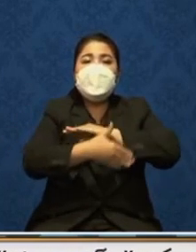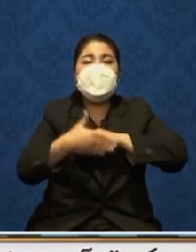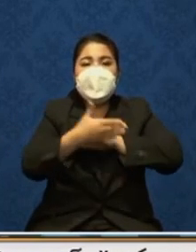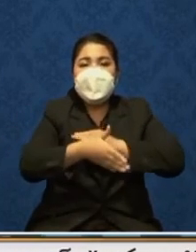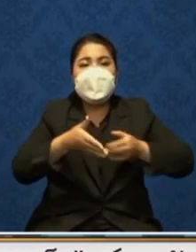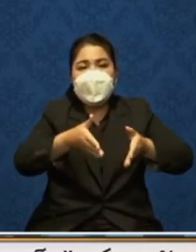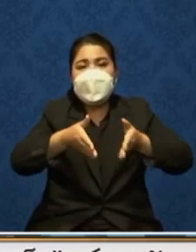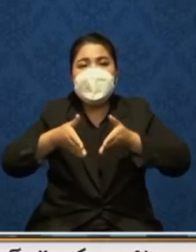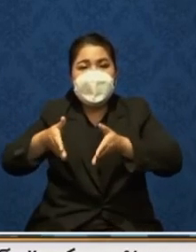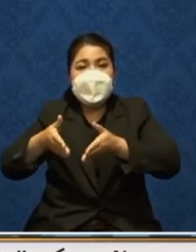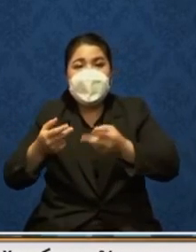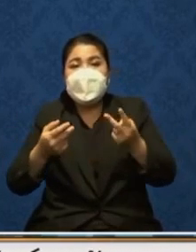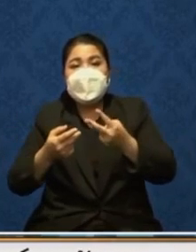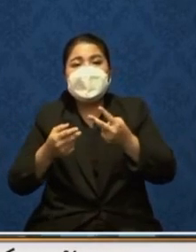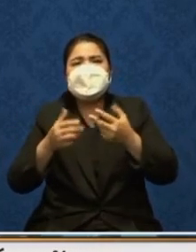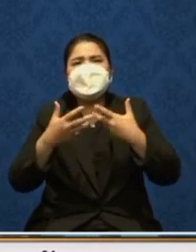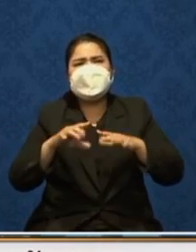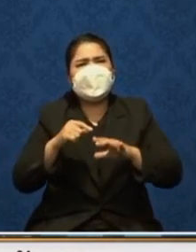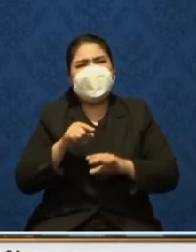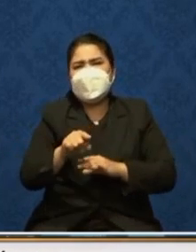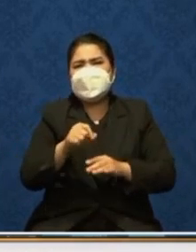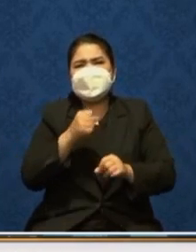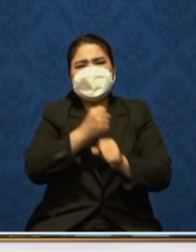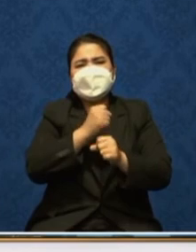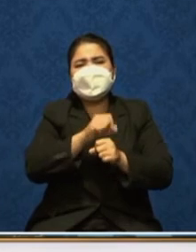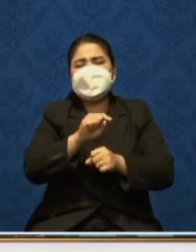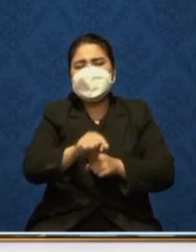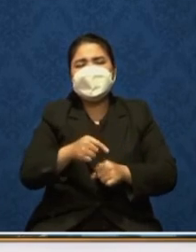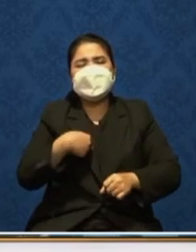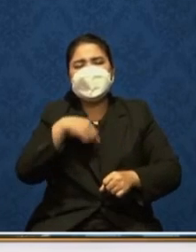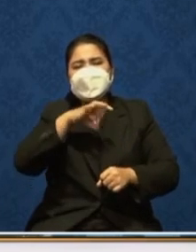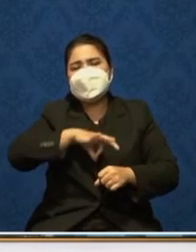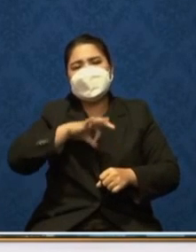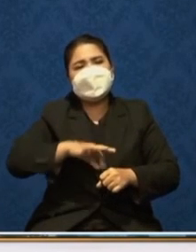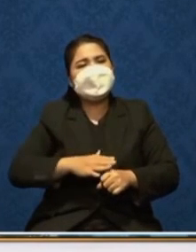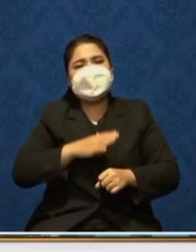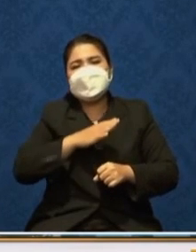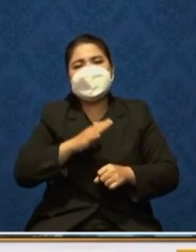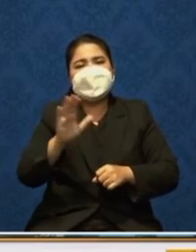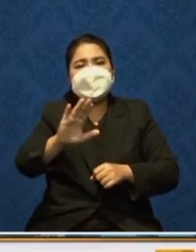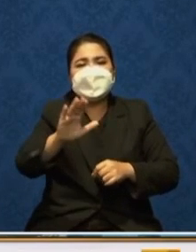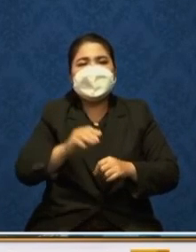ับแต่การทำแบนผมบอกเลยวามัไม่นาภูมิใจนะครั